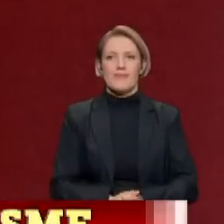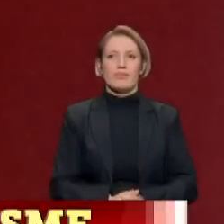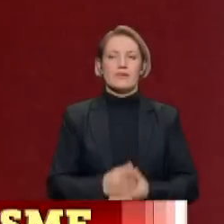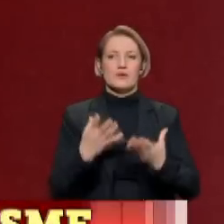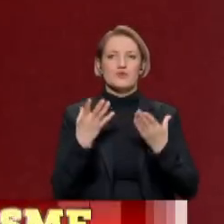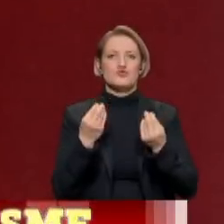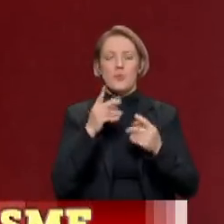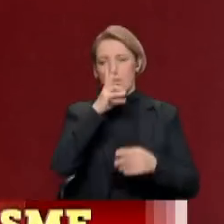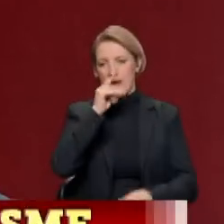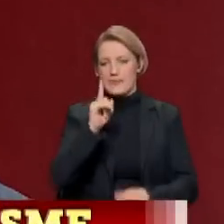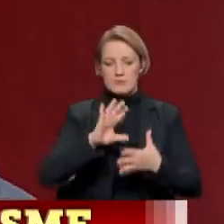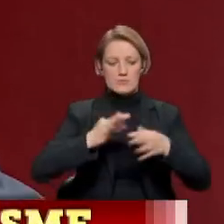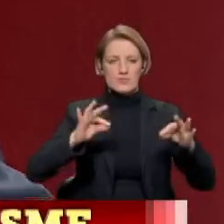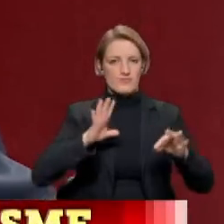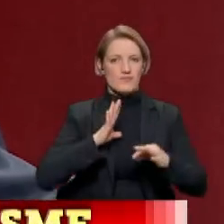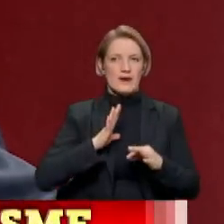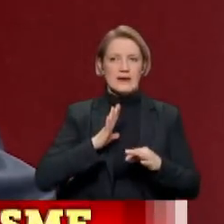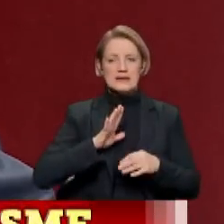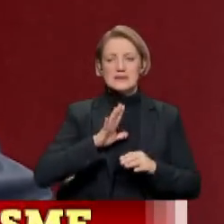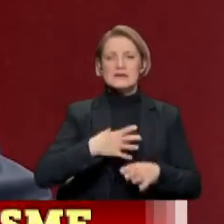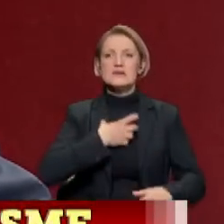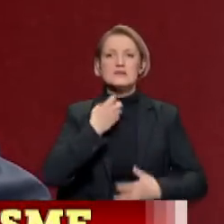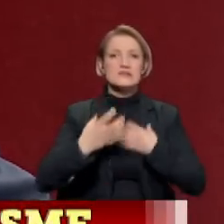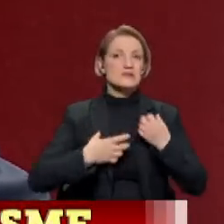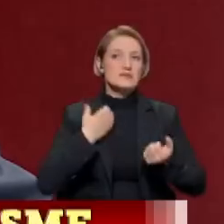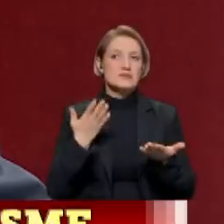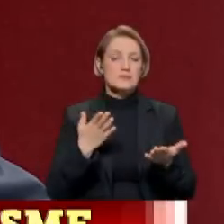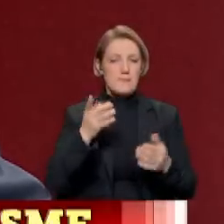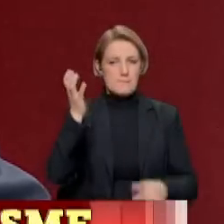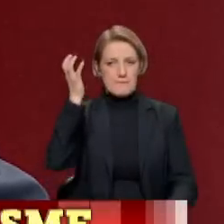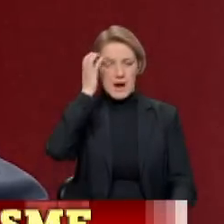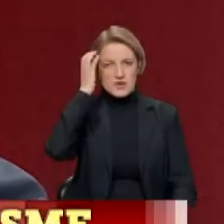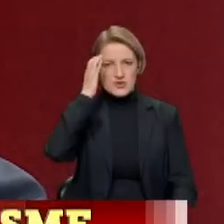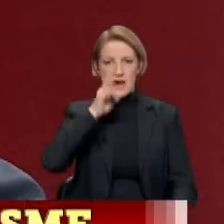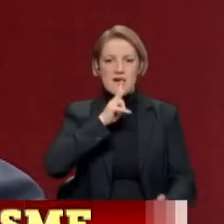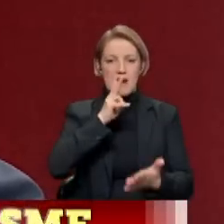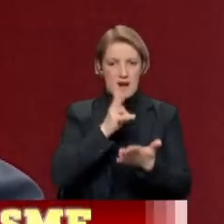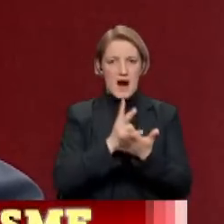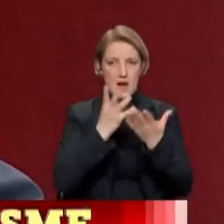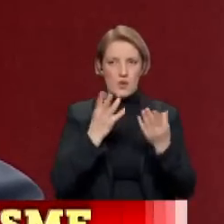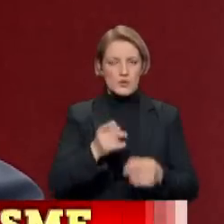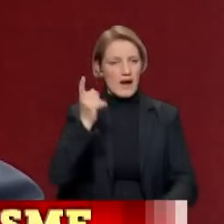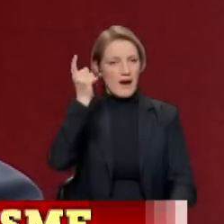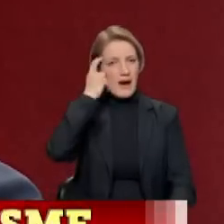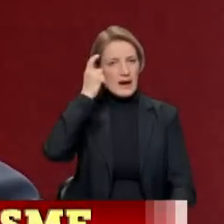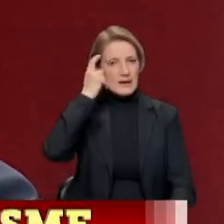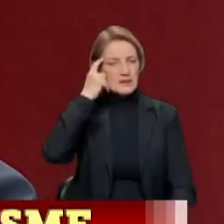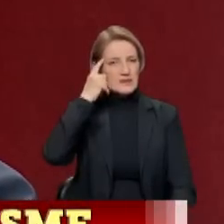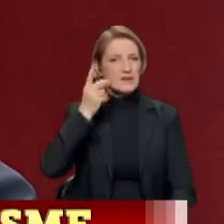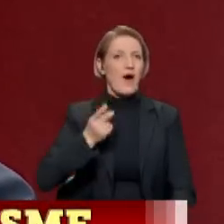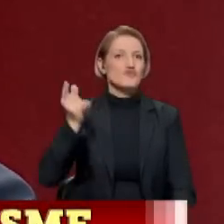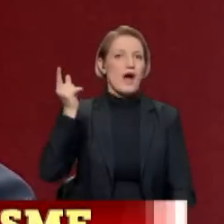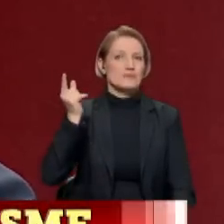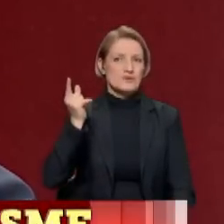Çok beğendiğim bir söz var. Hırs başta karar eyleyince akıl baştan firar